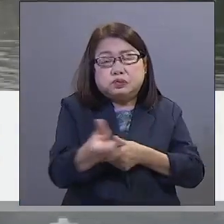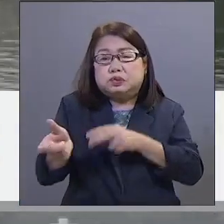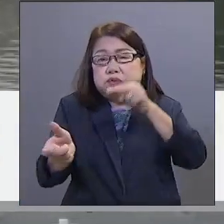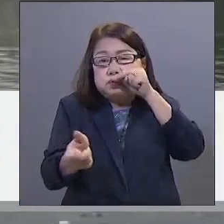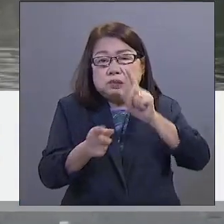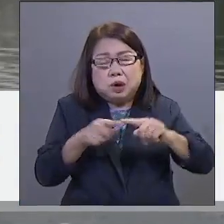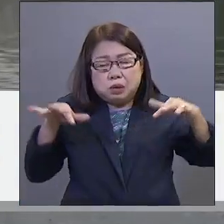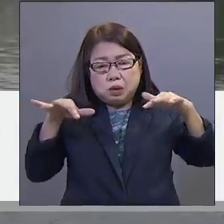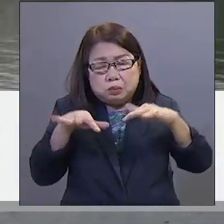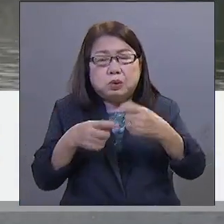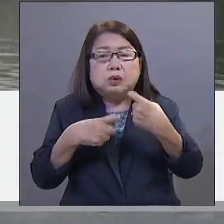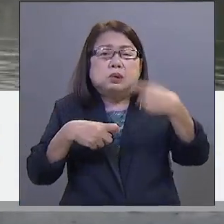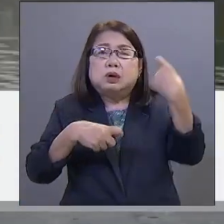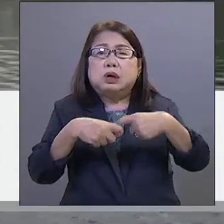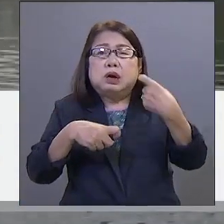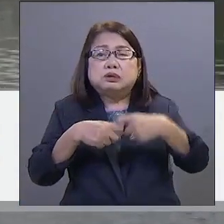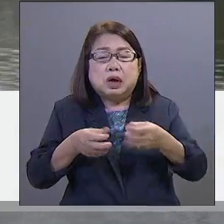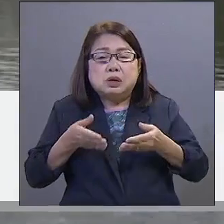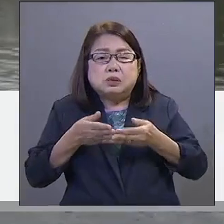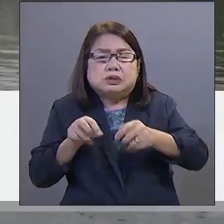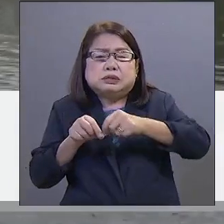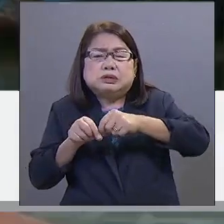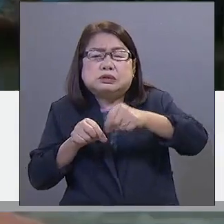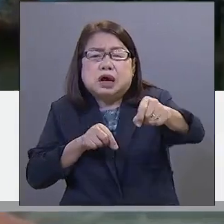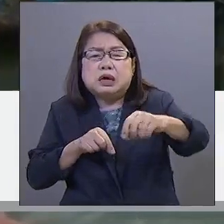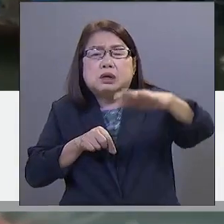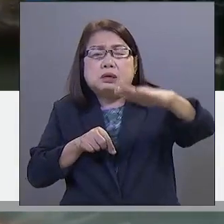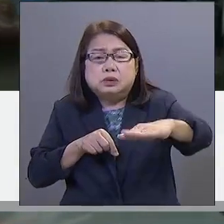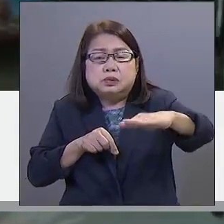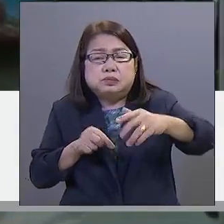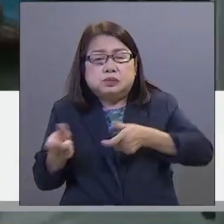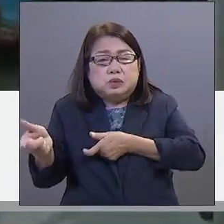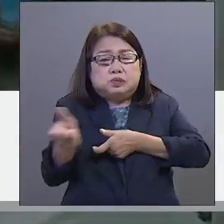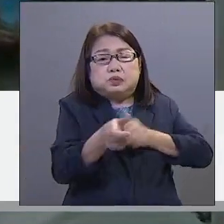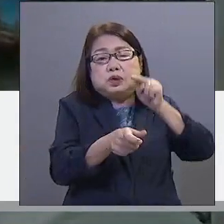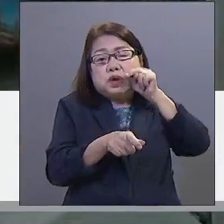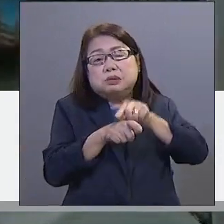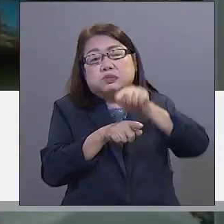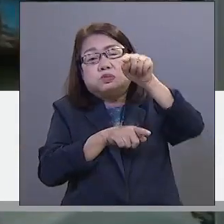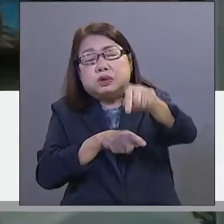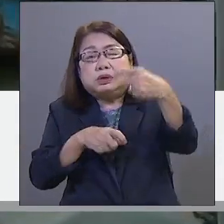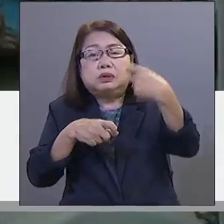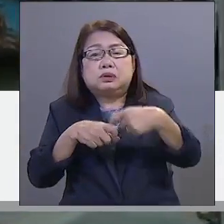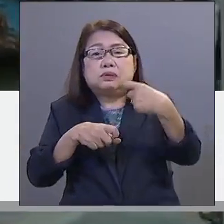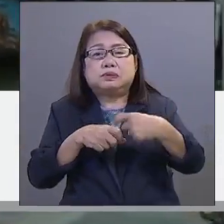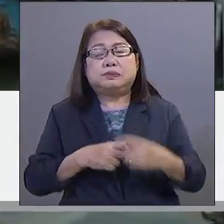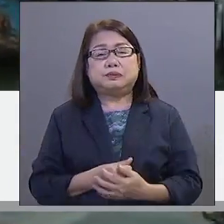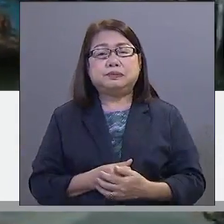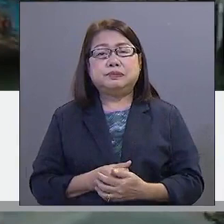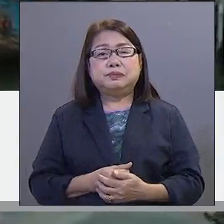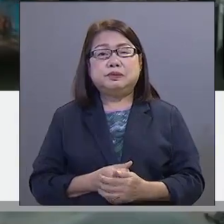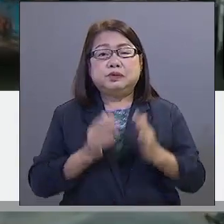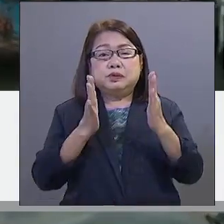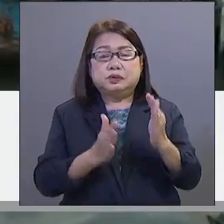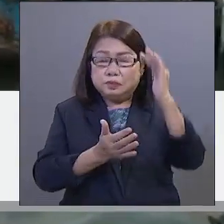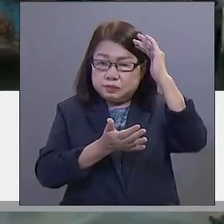ยากลำบากค่ะเนื่องจากว่าเรือลอยลำอยู่ห่างจากฝั่งทำให้การดับเพลิงนั้นไม่สามารถทำได้อย่างเต็มกำลังค่ะเจ้าหน้าที่ต้องใช้เวล